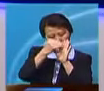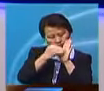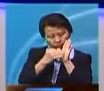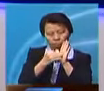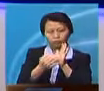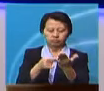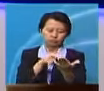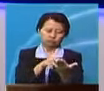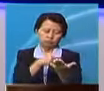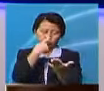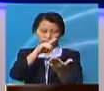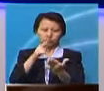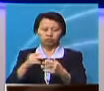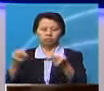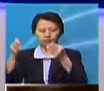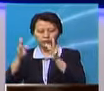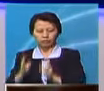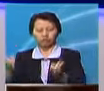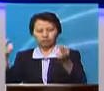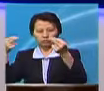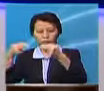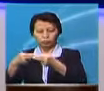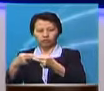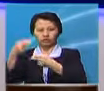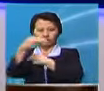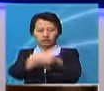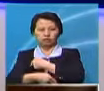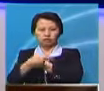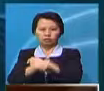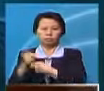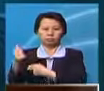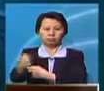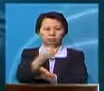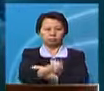yang disenaraikan Badan Perhubungan Negeri masing-masing.